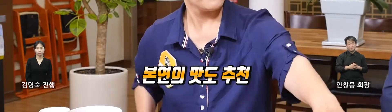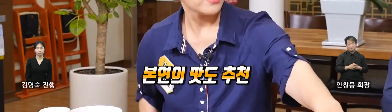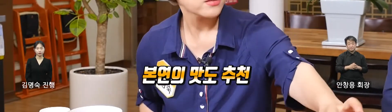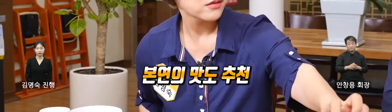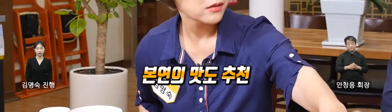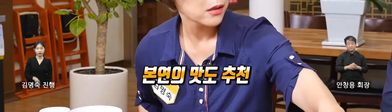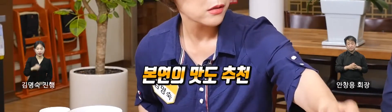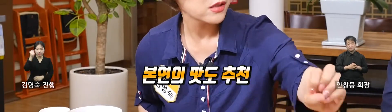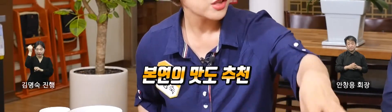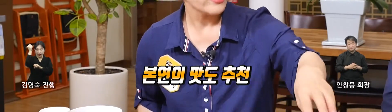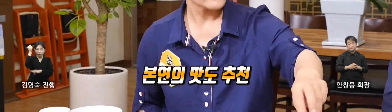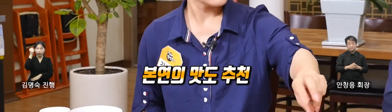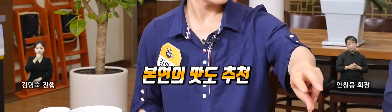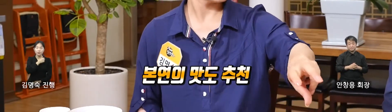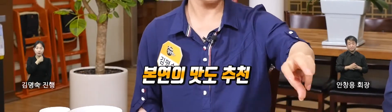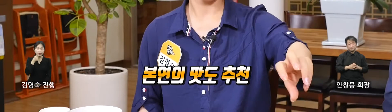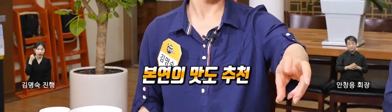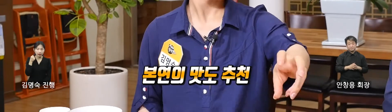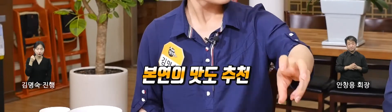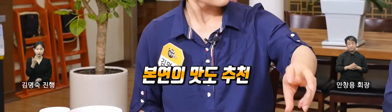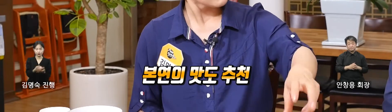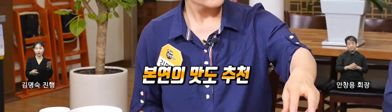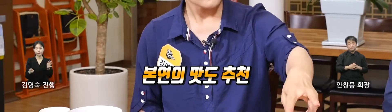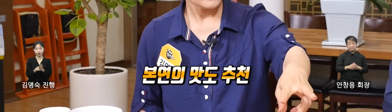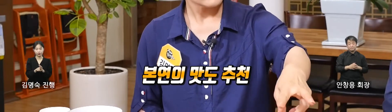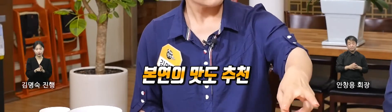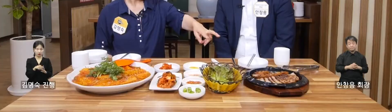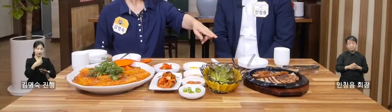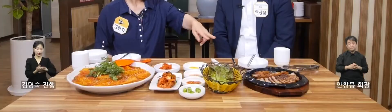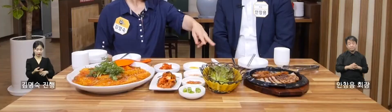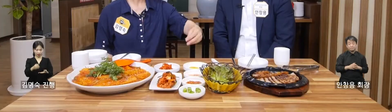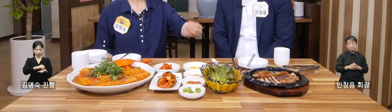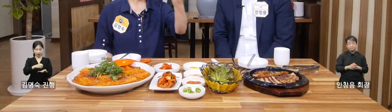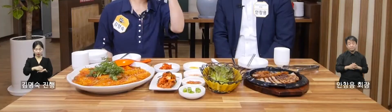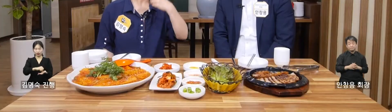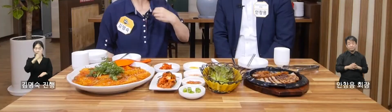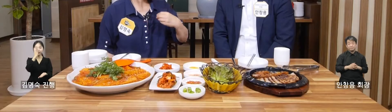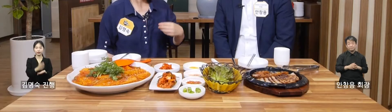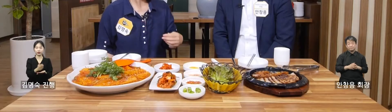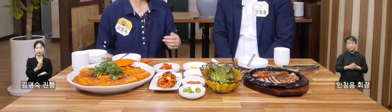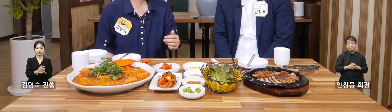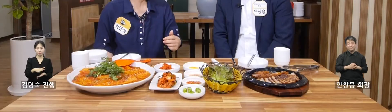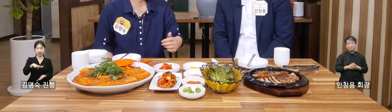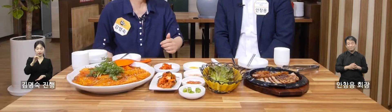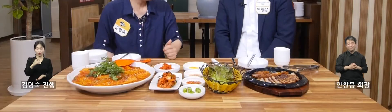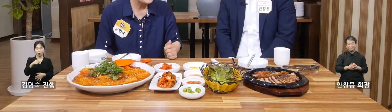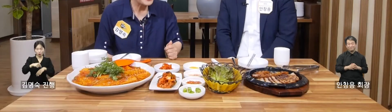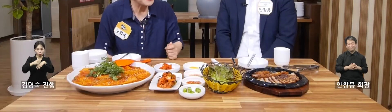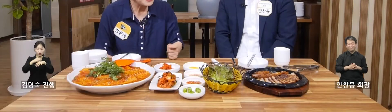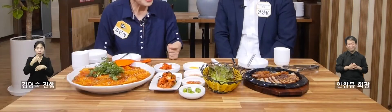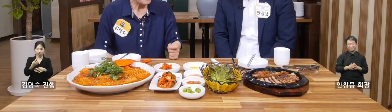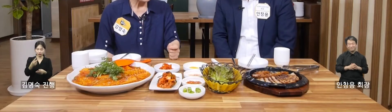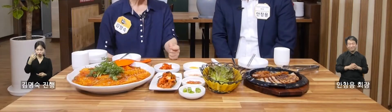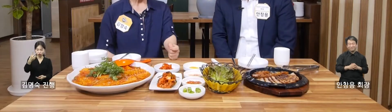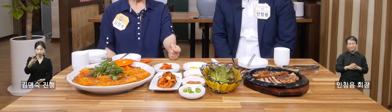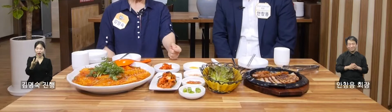본연의 맛을 그냥 즐기기 위해서는 그냥 저거 한 두 장, 세 장 막 넣어도 될 것 같아요.